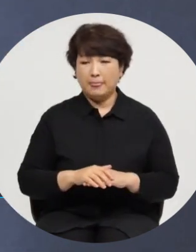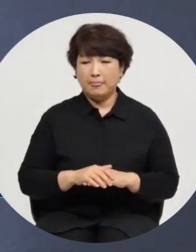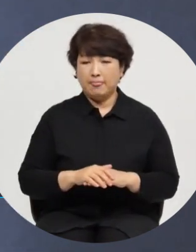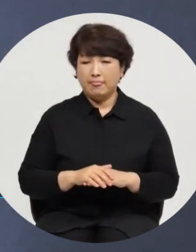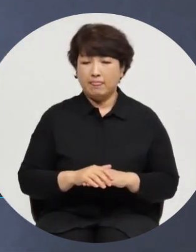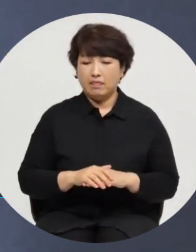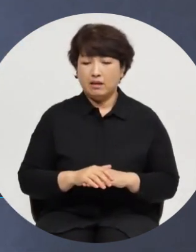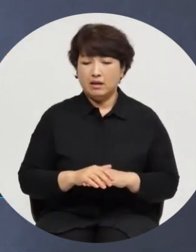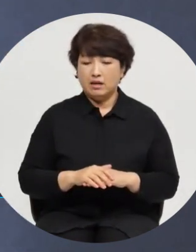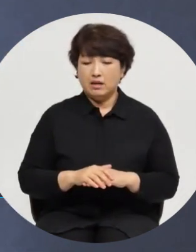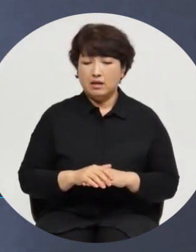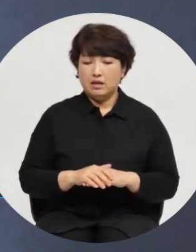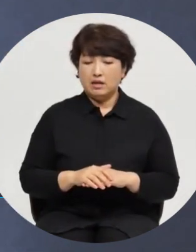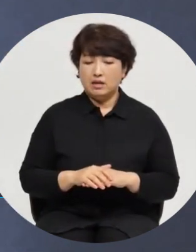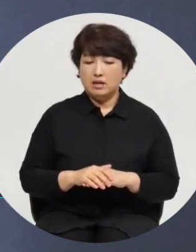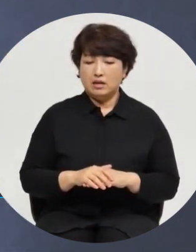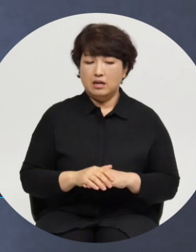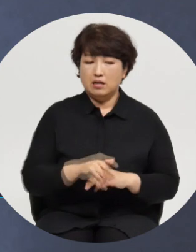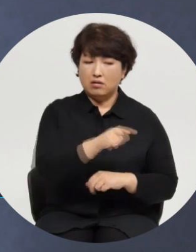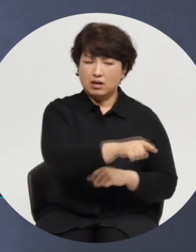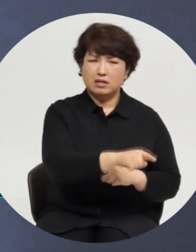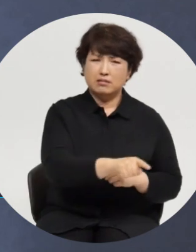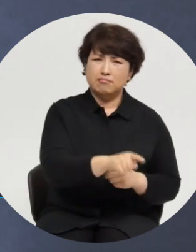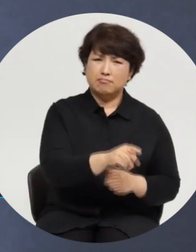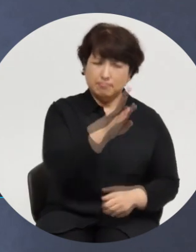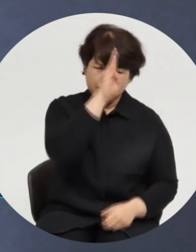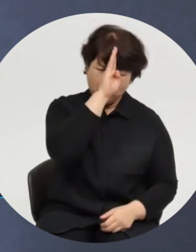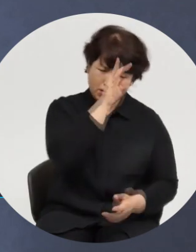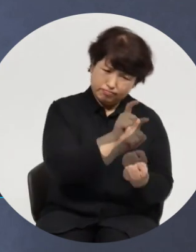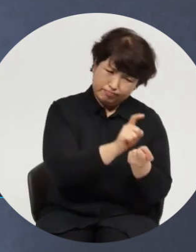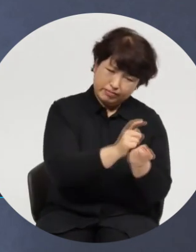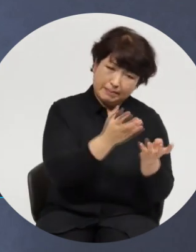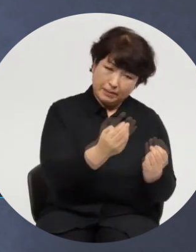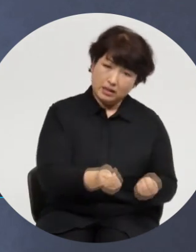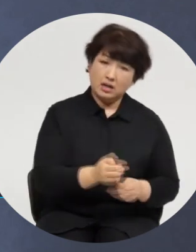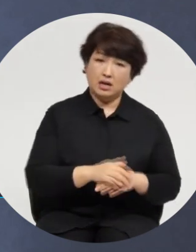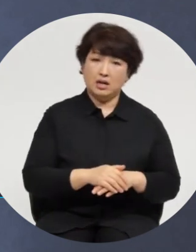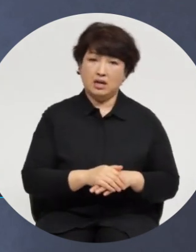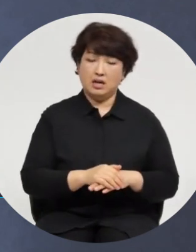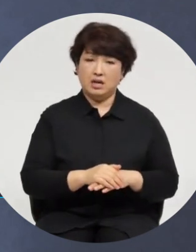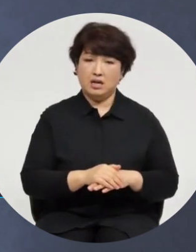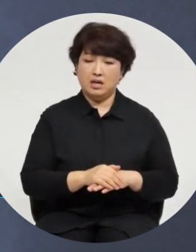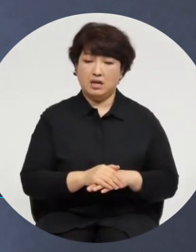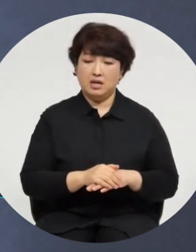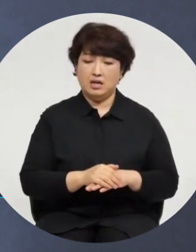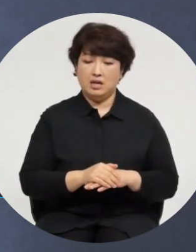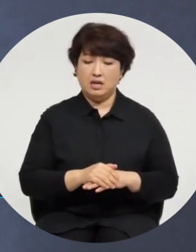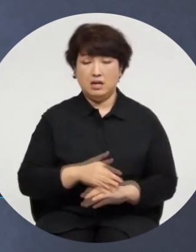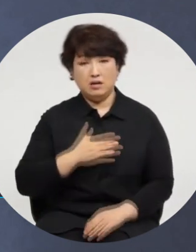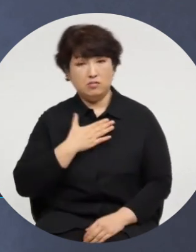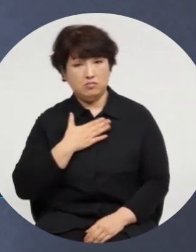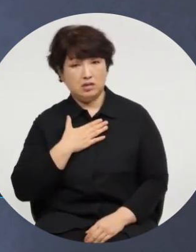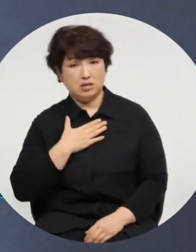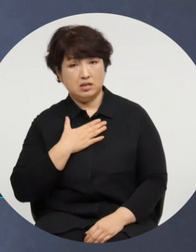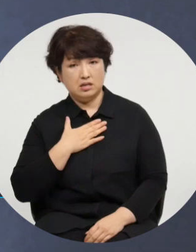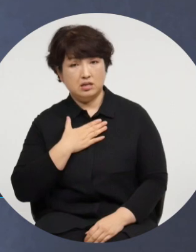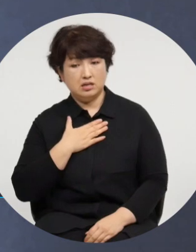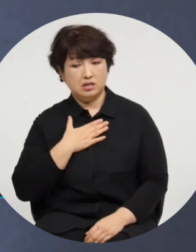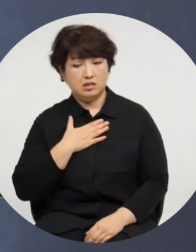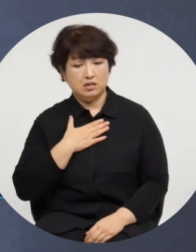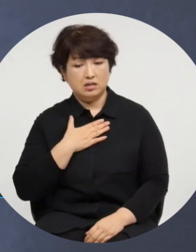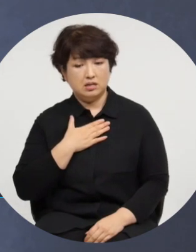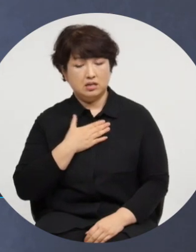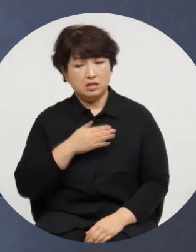아 이렇게 해 줄까요 우리 몸의 면역이 어때요 * 되어 있는거예요 그러니까 이런데 민감하게 반응하